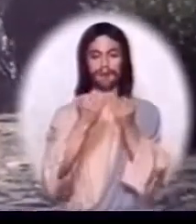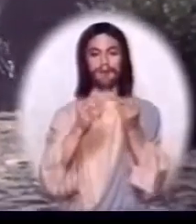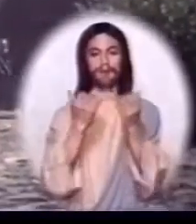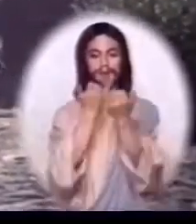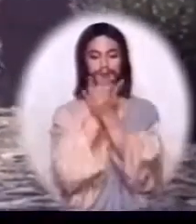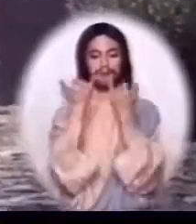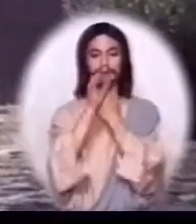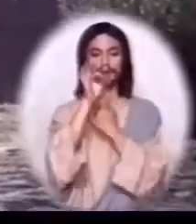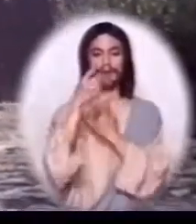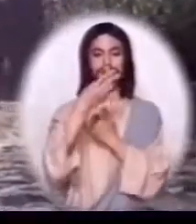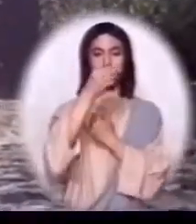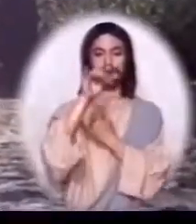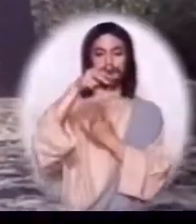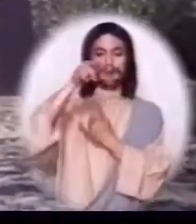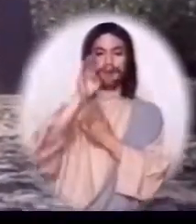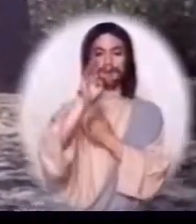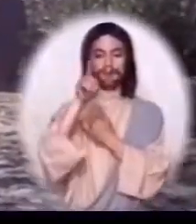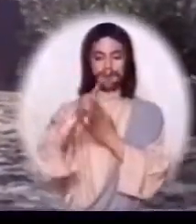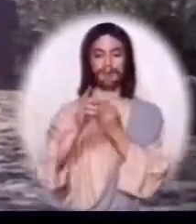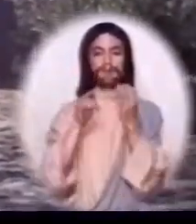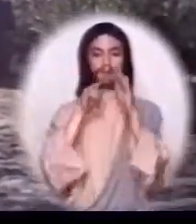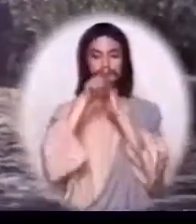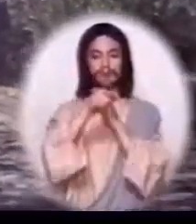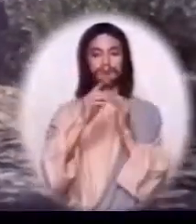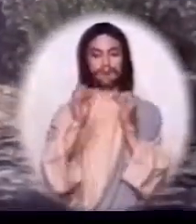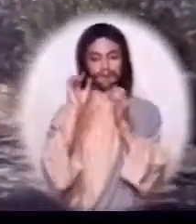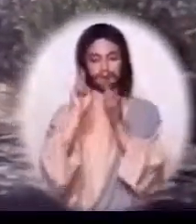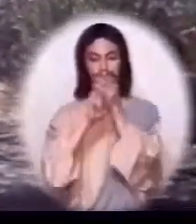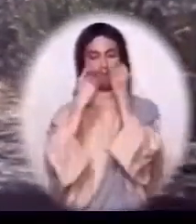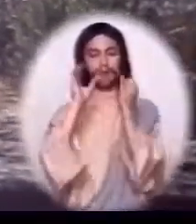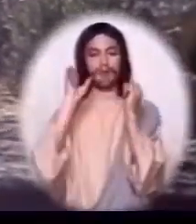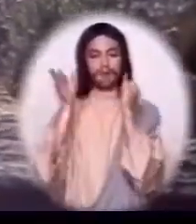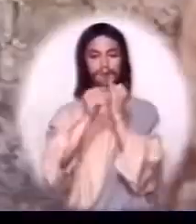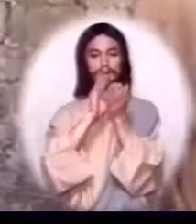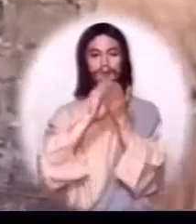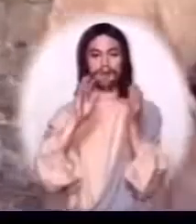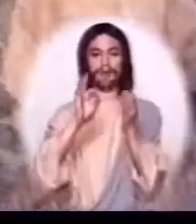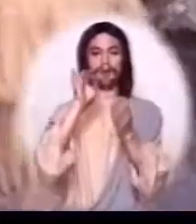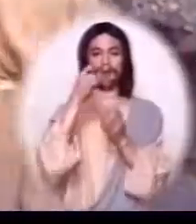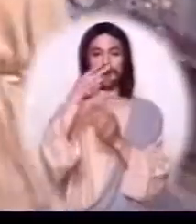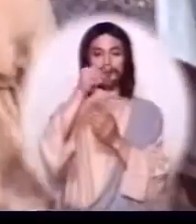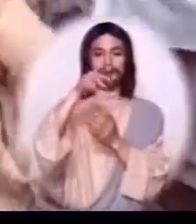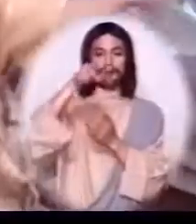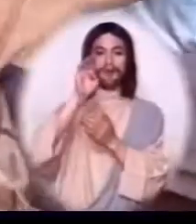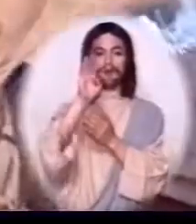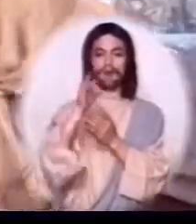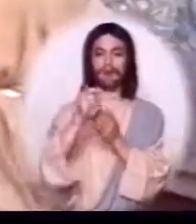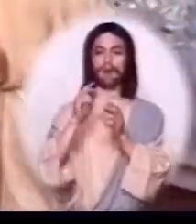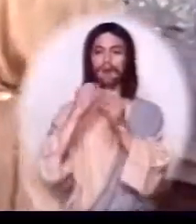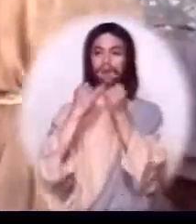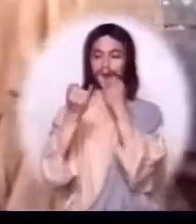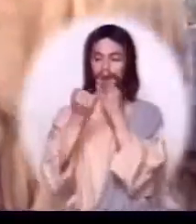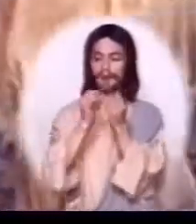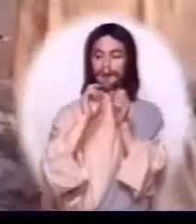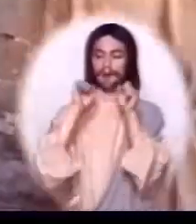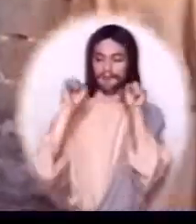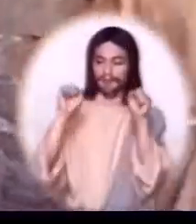마리아는 친척인 엘리자벳을 방문했고 그녀도 기적적으로 어린애를 가졌습니다. 어, 엘리자벳!